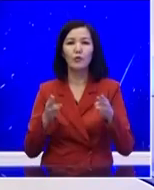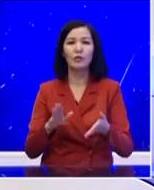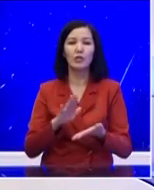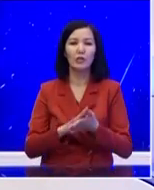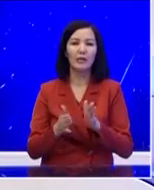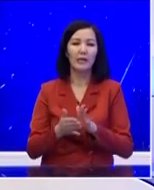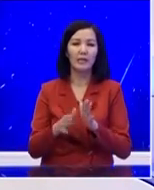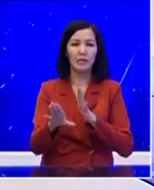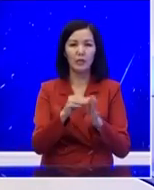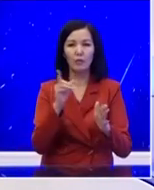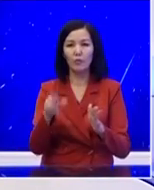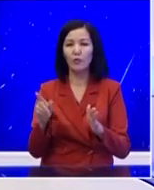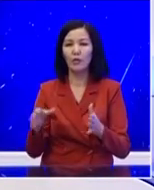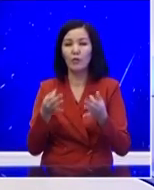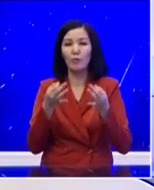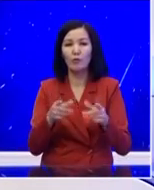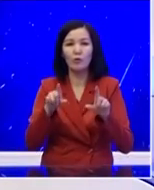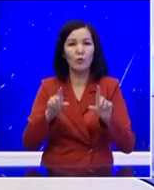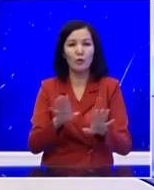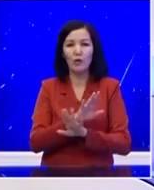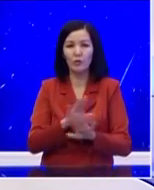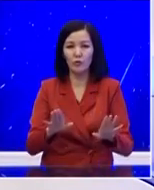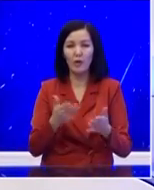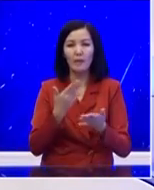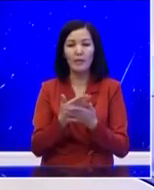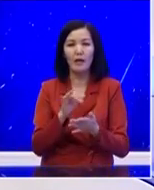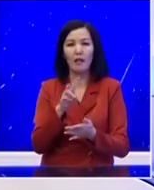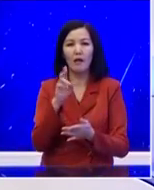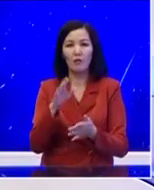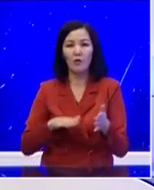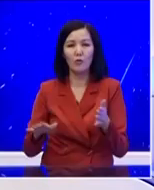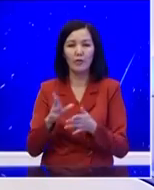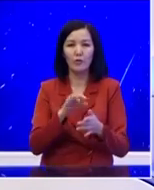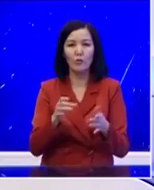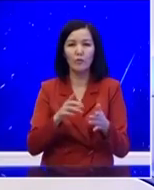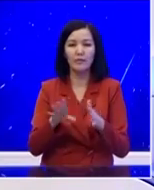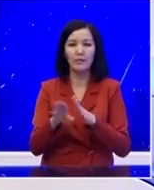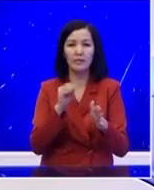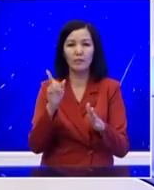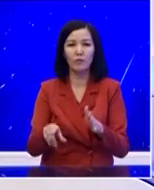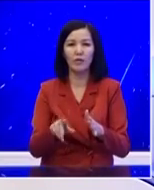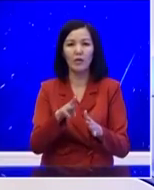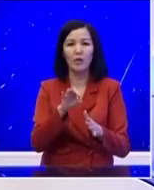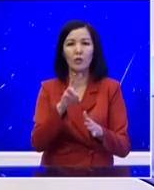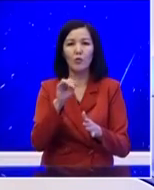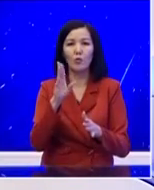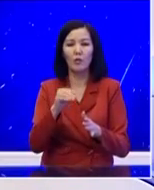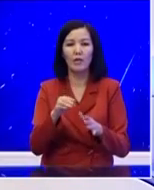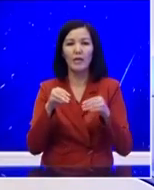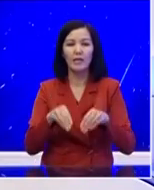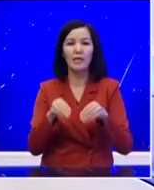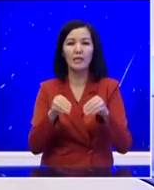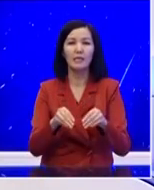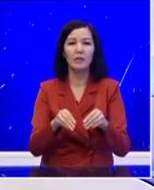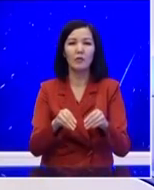Төтенше жағдай кезінде депутаттар да қол қусырып отырған жоқ. Мәселен, Алакөл ауданындағы облыстық мәслихат депутаты Қанатқан Тоқтауұлы егін